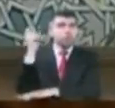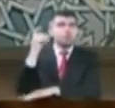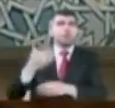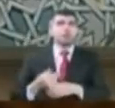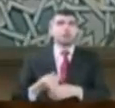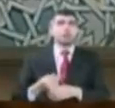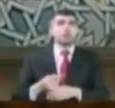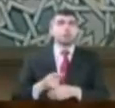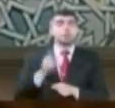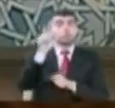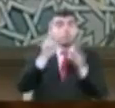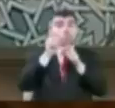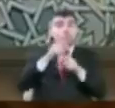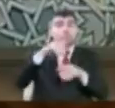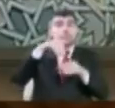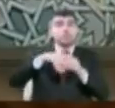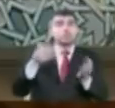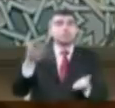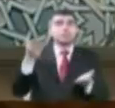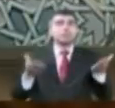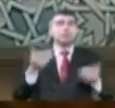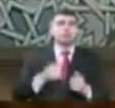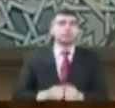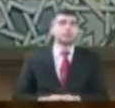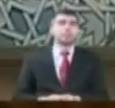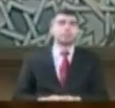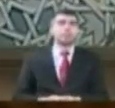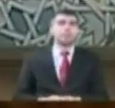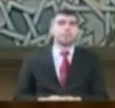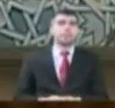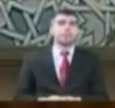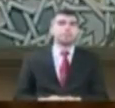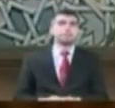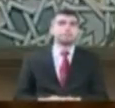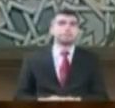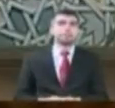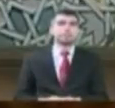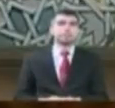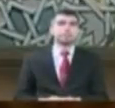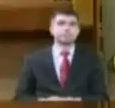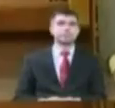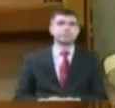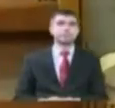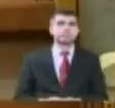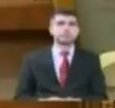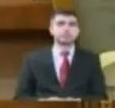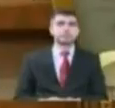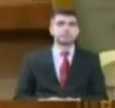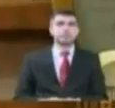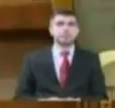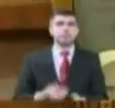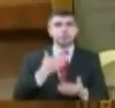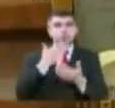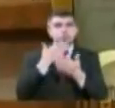المحترمين من الفريق الاستقلالي للوحدة والتعادلية. تفضل السيد. شكرا سيد الرئيس. السؤال